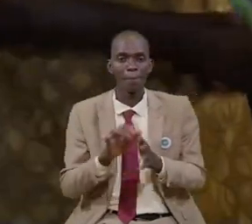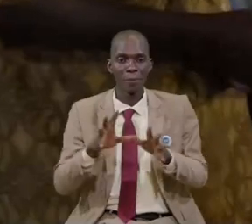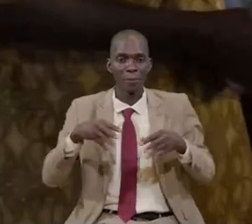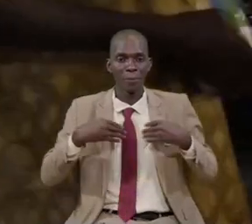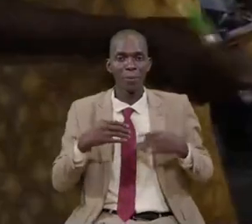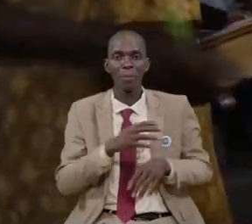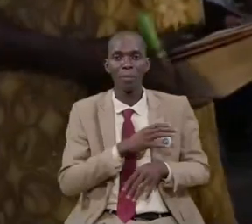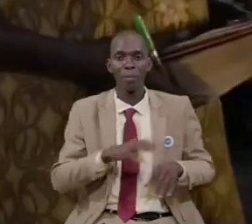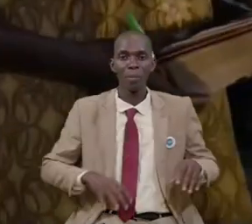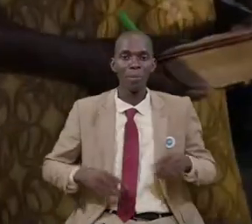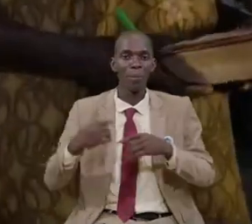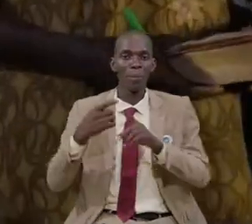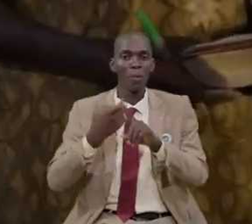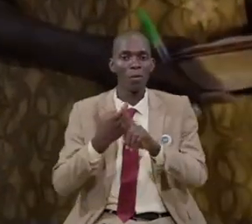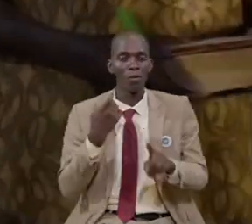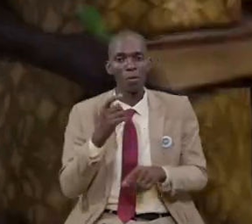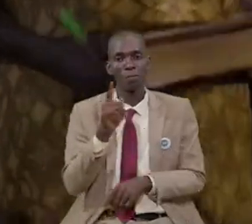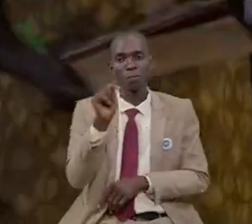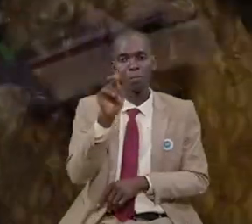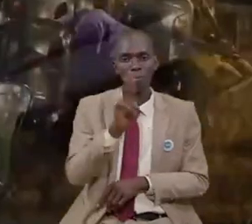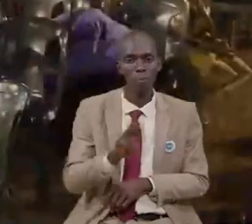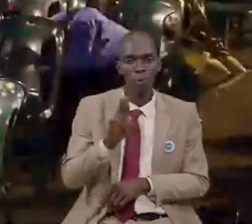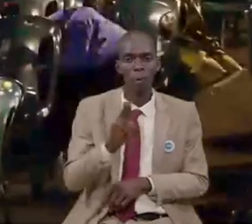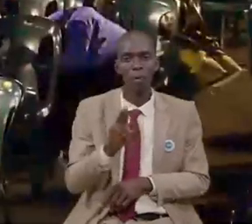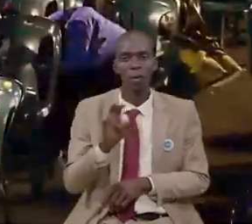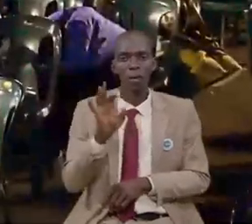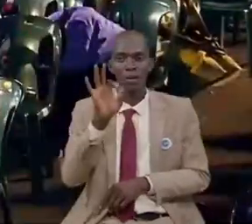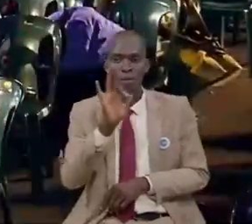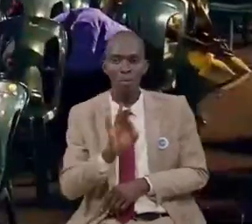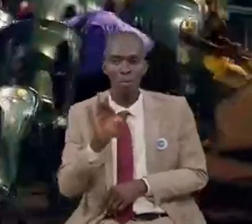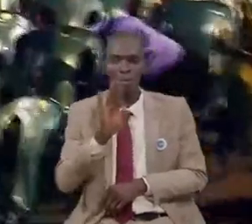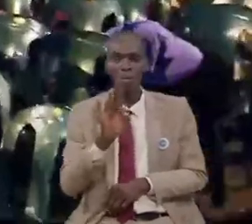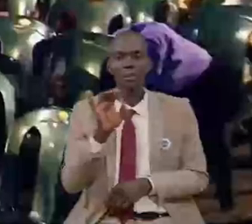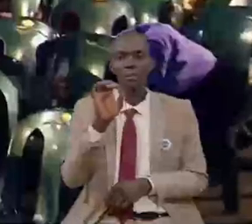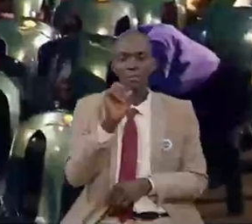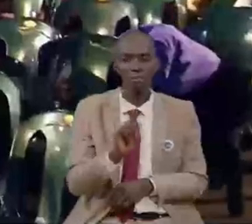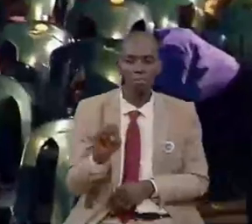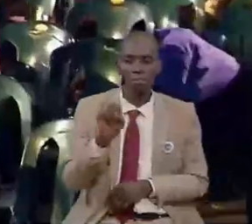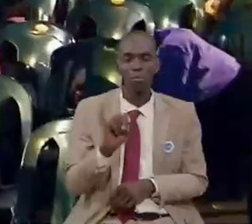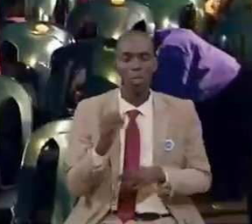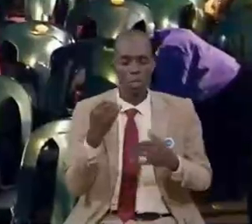partir de jeudi jusqu'à ce jour qu'il aura l'heure du